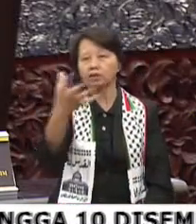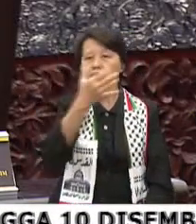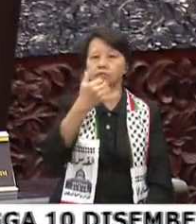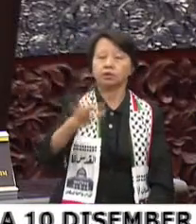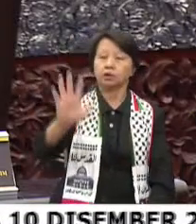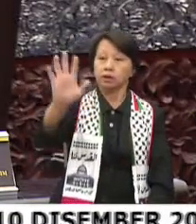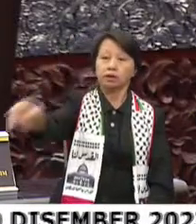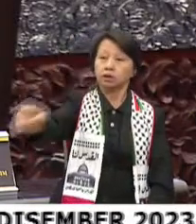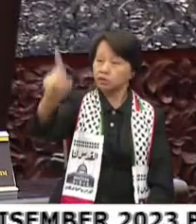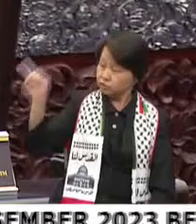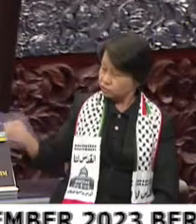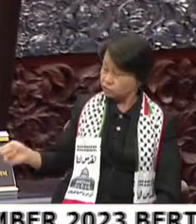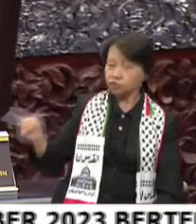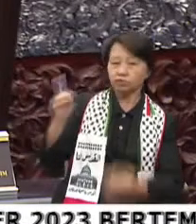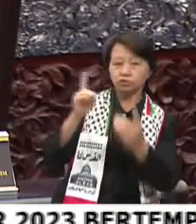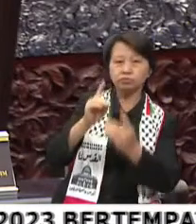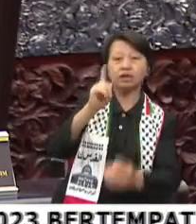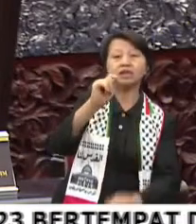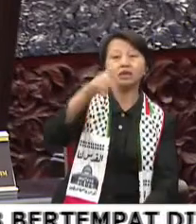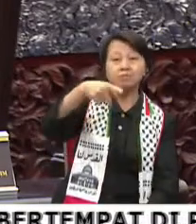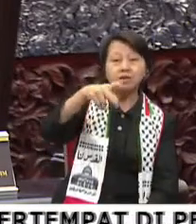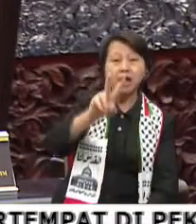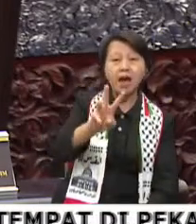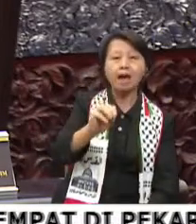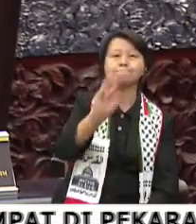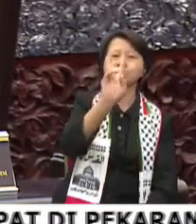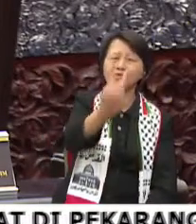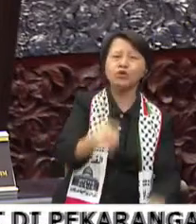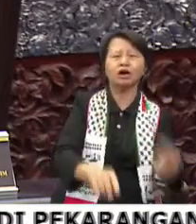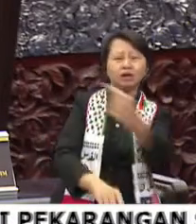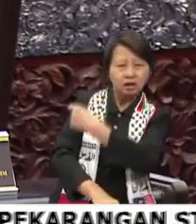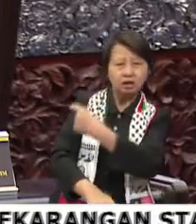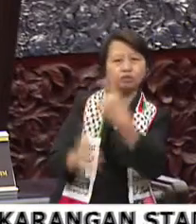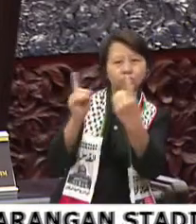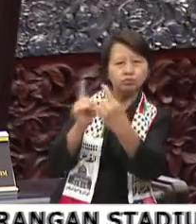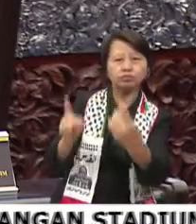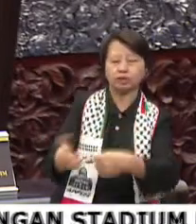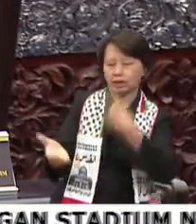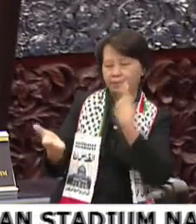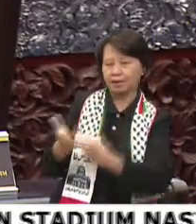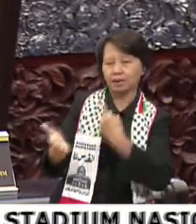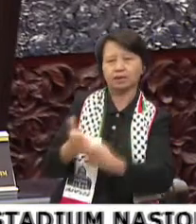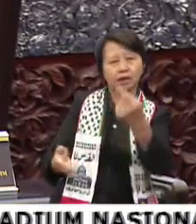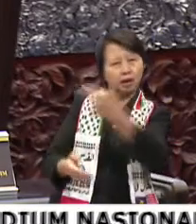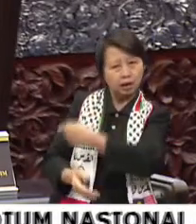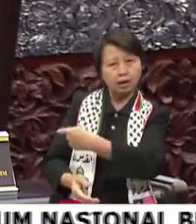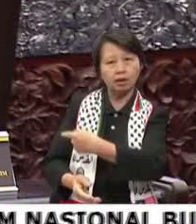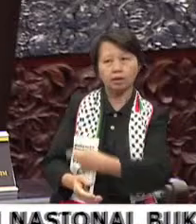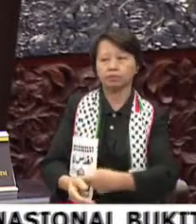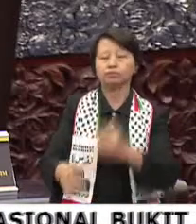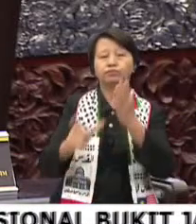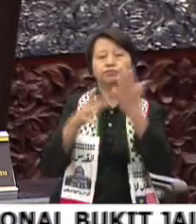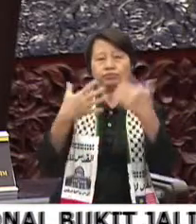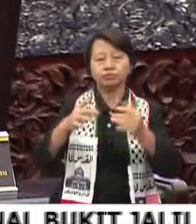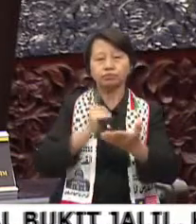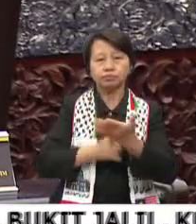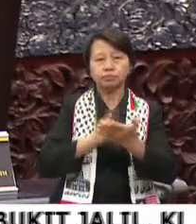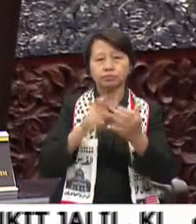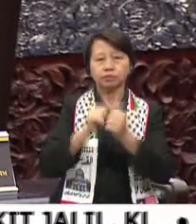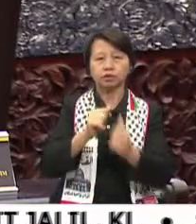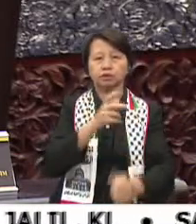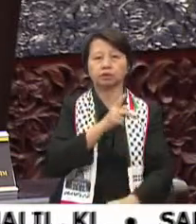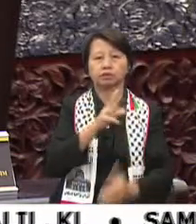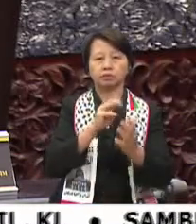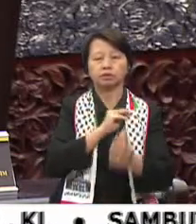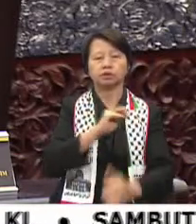jumpam per jump TM perincangan telah dibuat dengan timbalan menteri yang ketiga telah dibuat